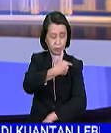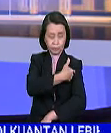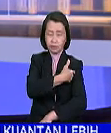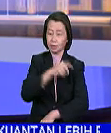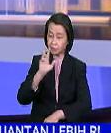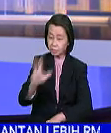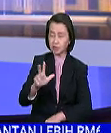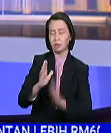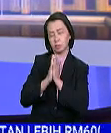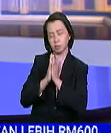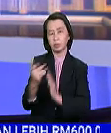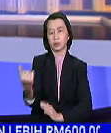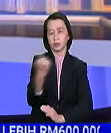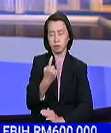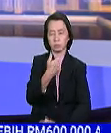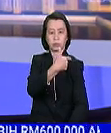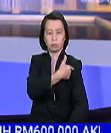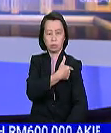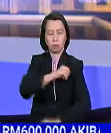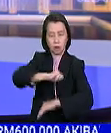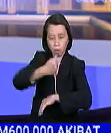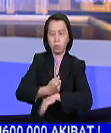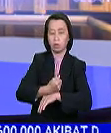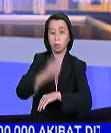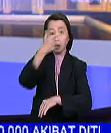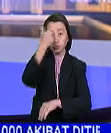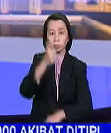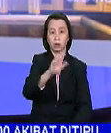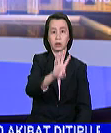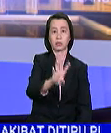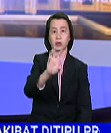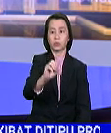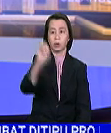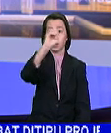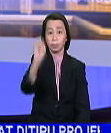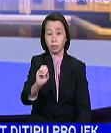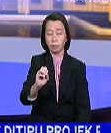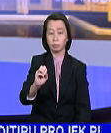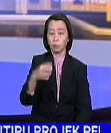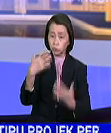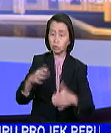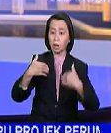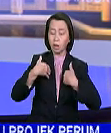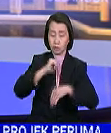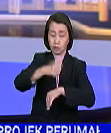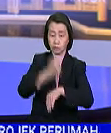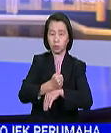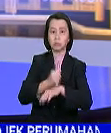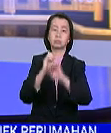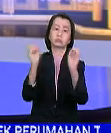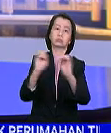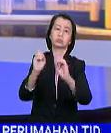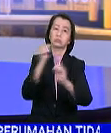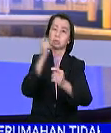penggalak supaya tampil mendapatkan vaksin mereka. Ini memandangkan 40% individu yang telah diberi janji temu tidak hadir